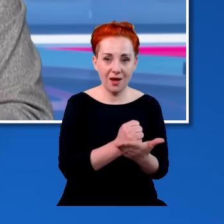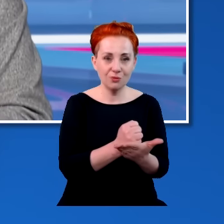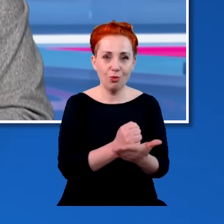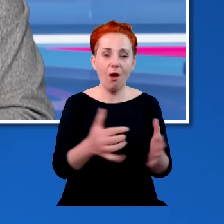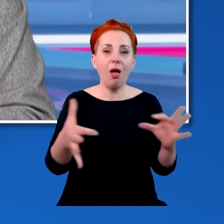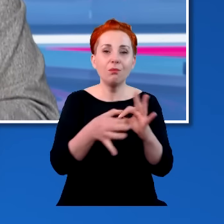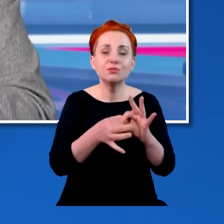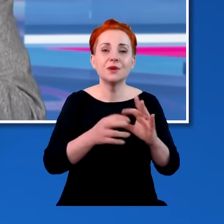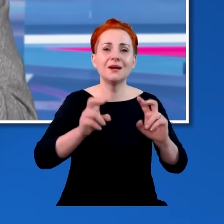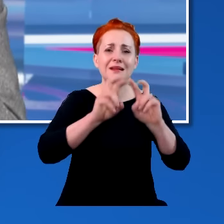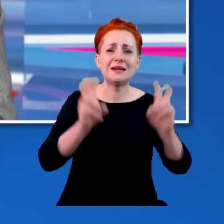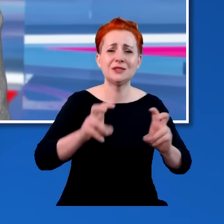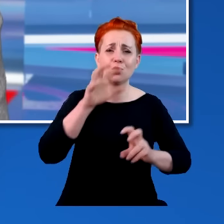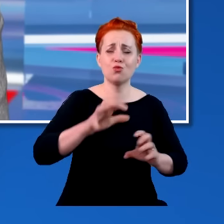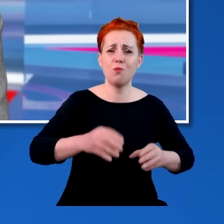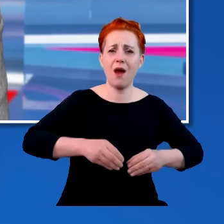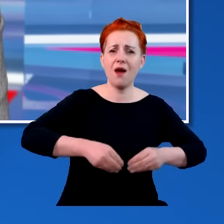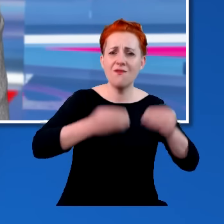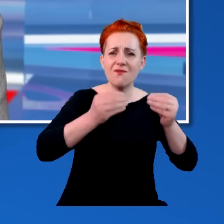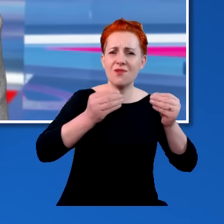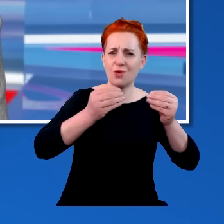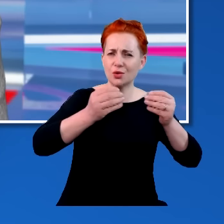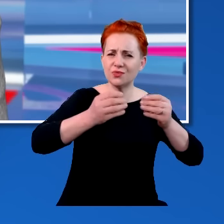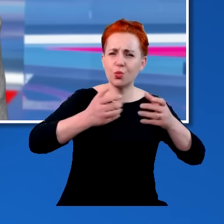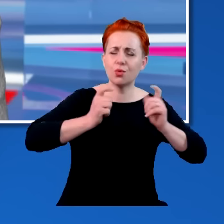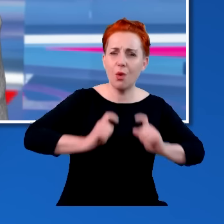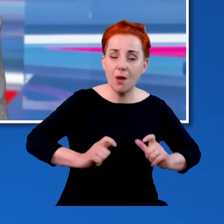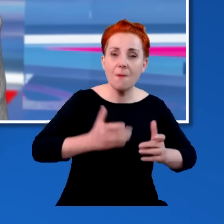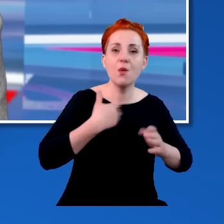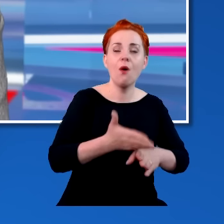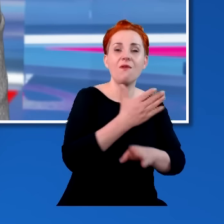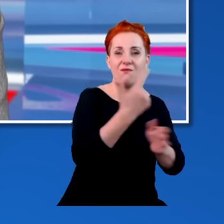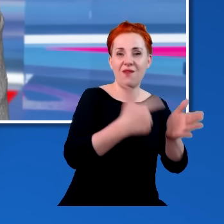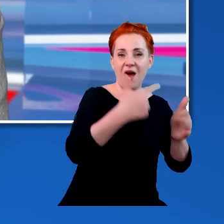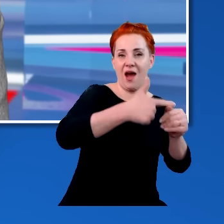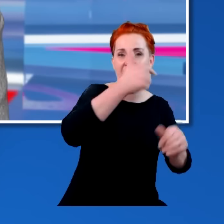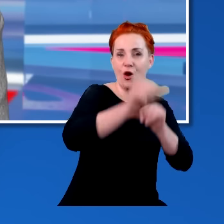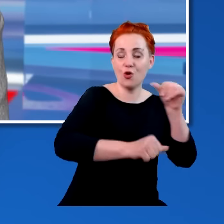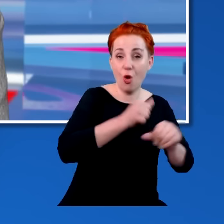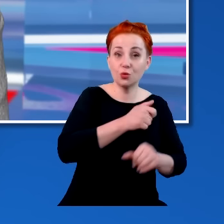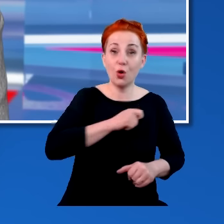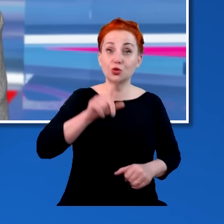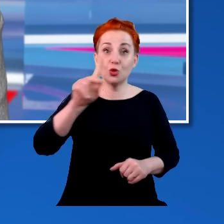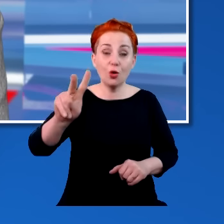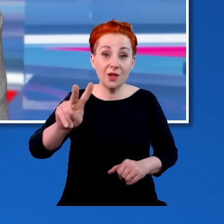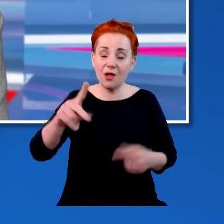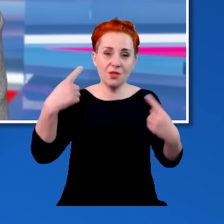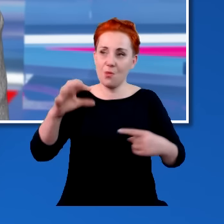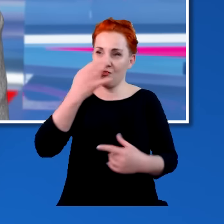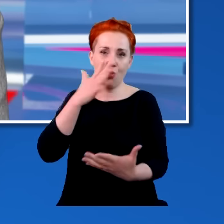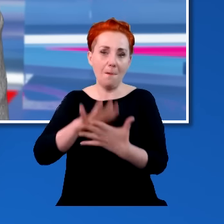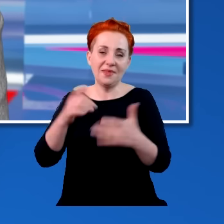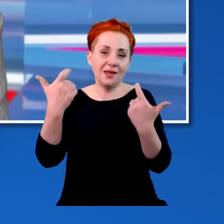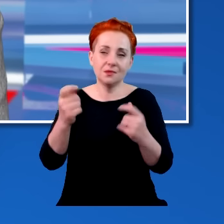rolnictwie narastał za czasów rządu i rozpoczął się w 2022 roku, i wtedy Solidarność nie zajmowała stanowiska, nie interesowała